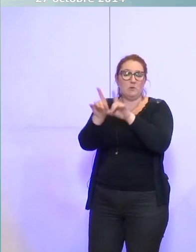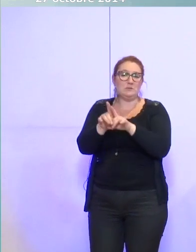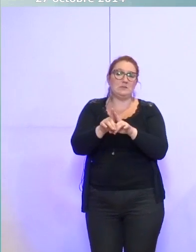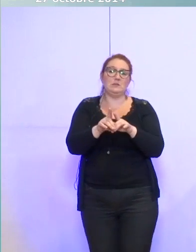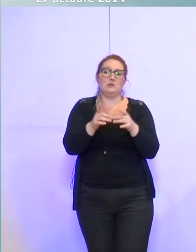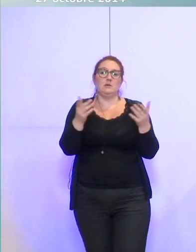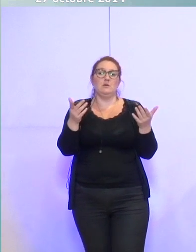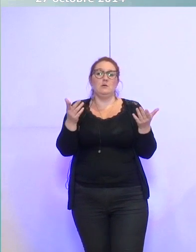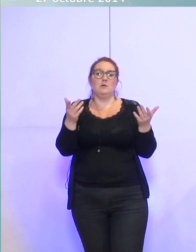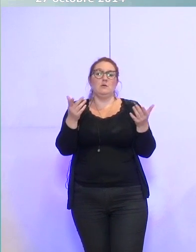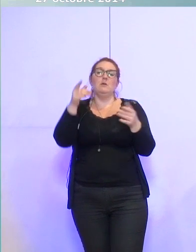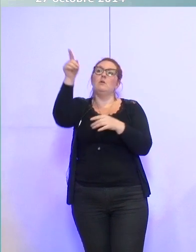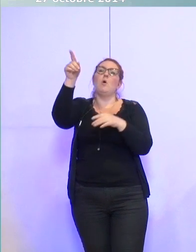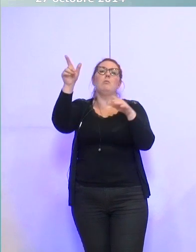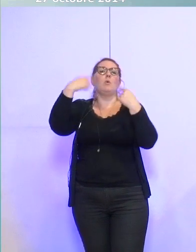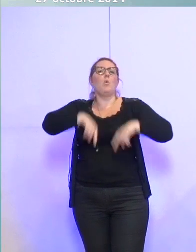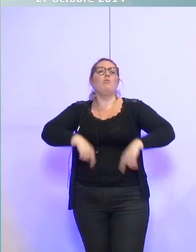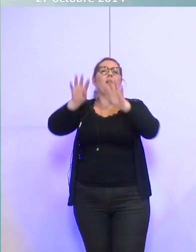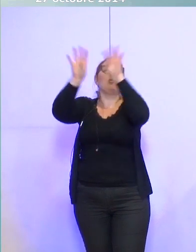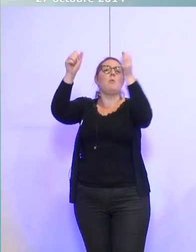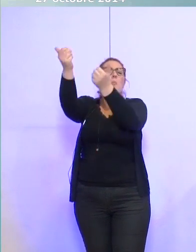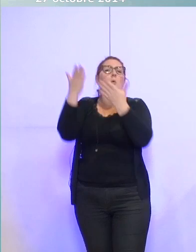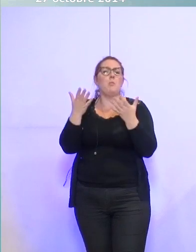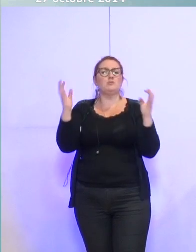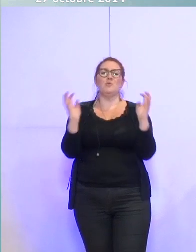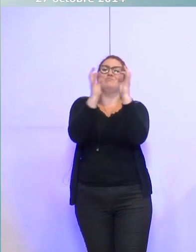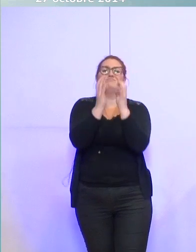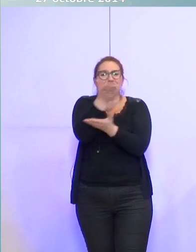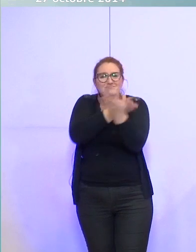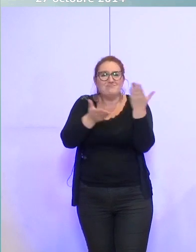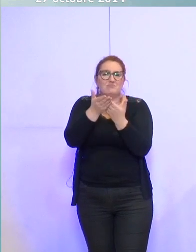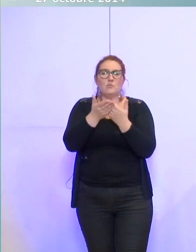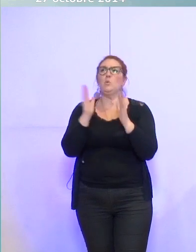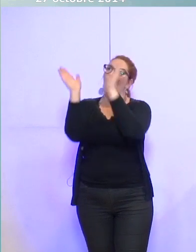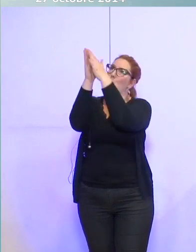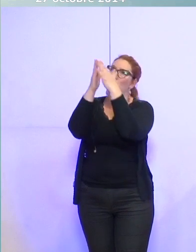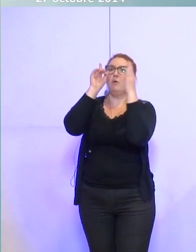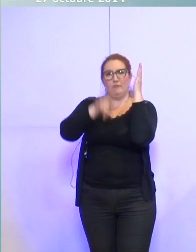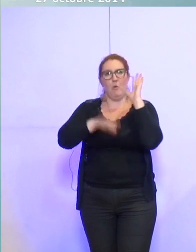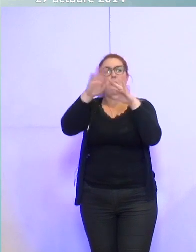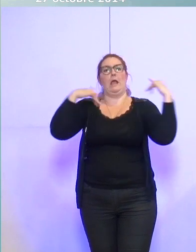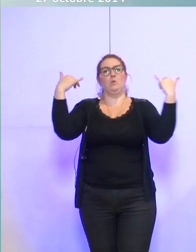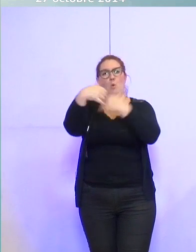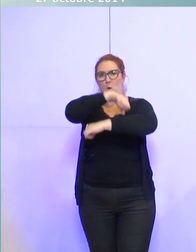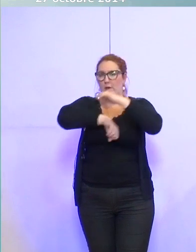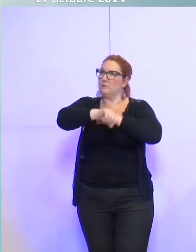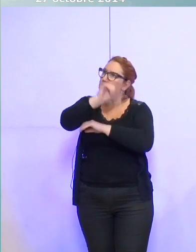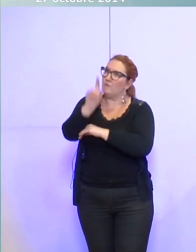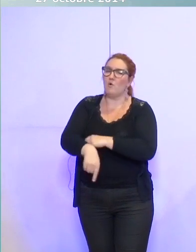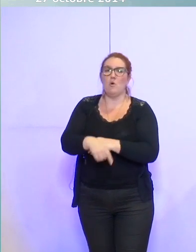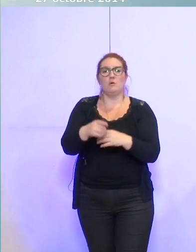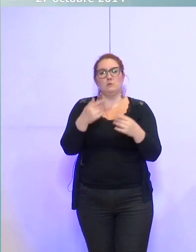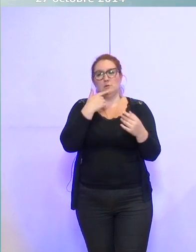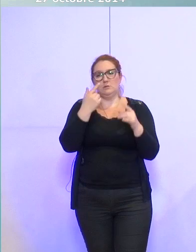a été annoncée par le gouvernement et que nous demandons, dont nous demandons la réunion, qui évidemment demande le maintien des recettes locales